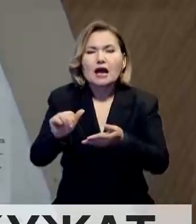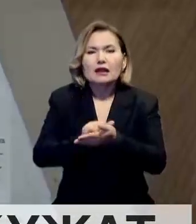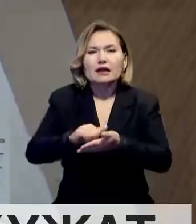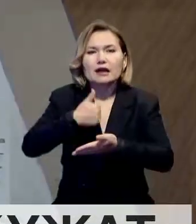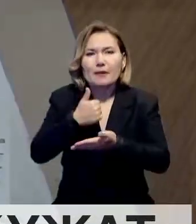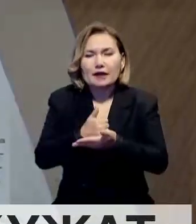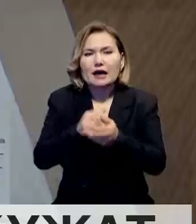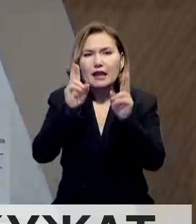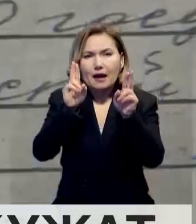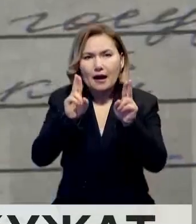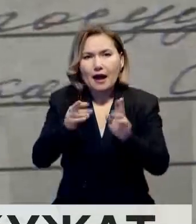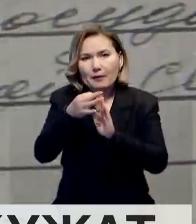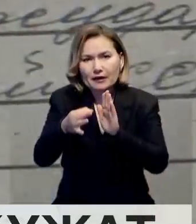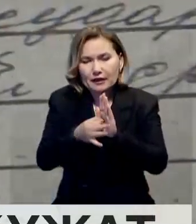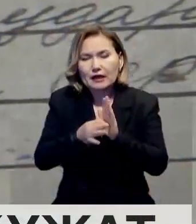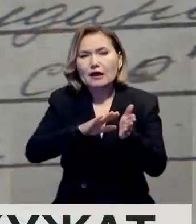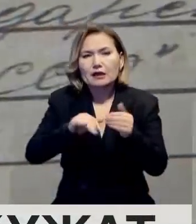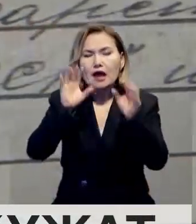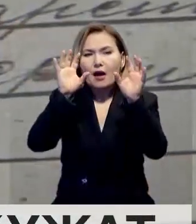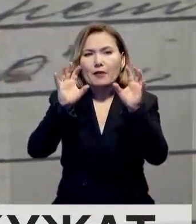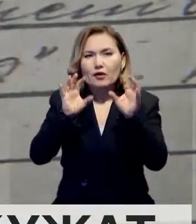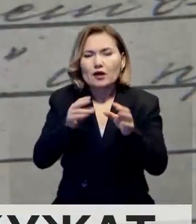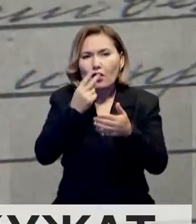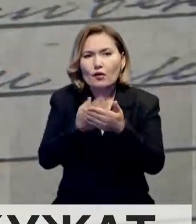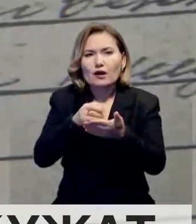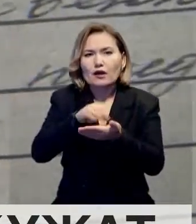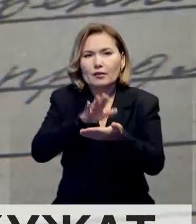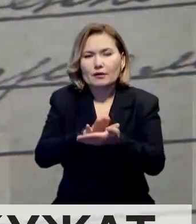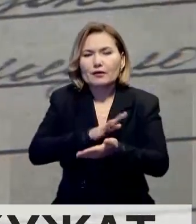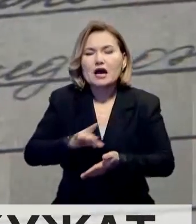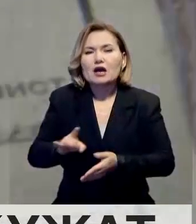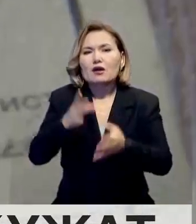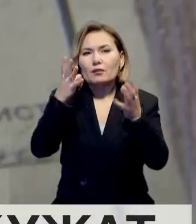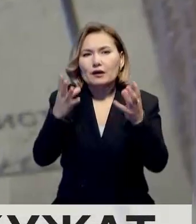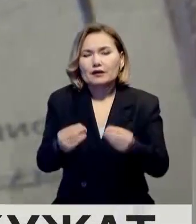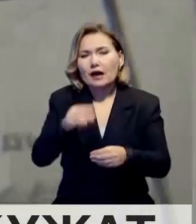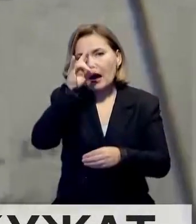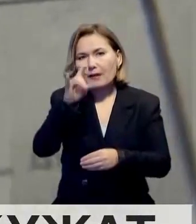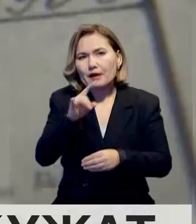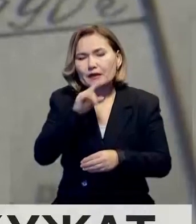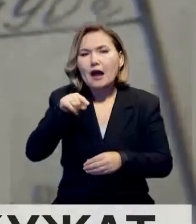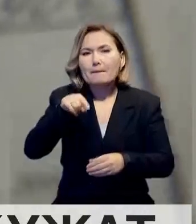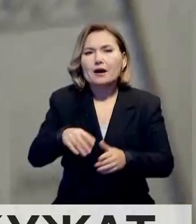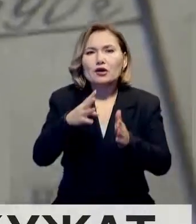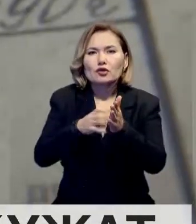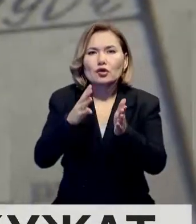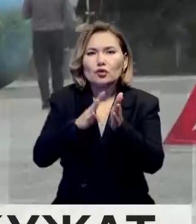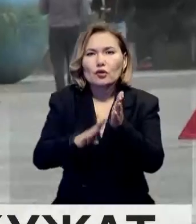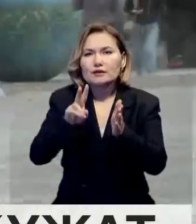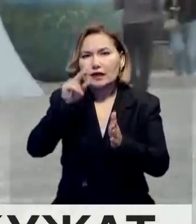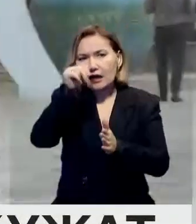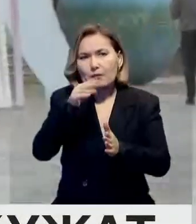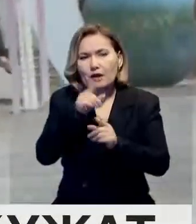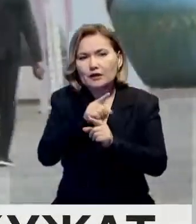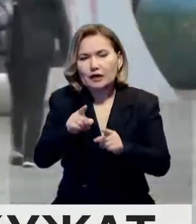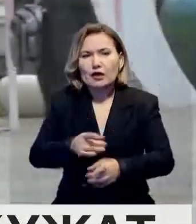Құжаттың негізгі қағидалары кейіннен конституцияда көрініс тапты. Республика күні Қазақстанда 1992 жылдан